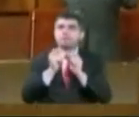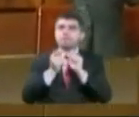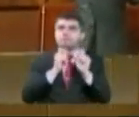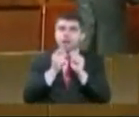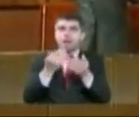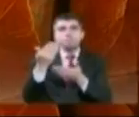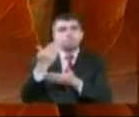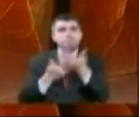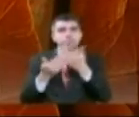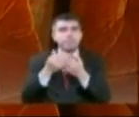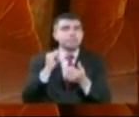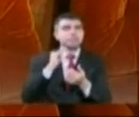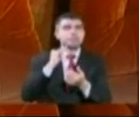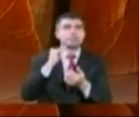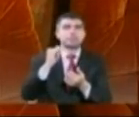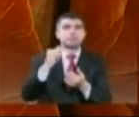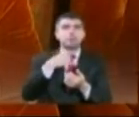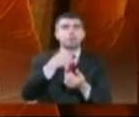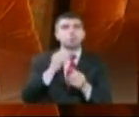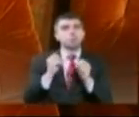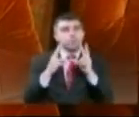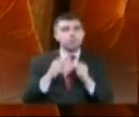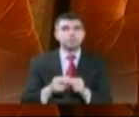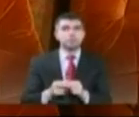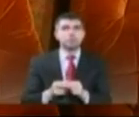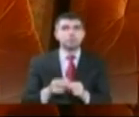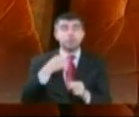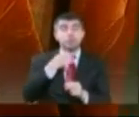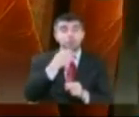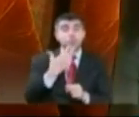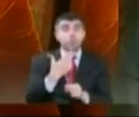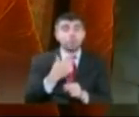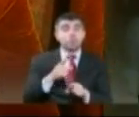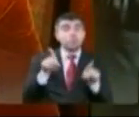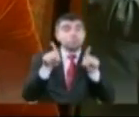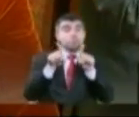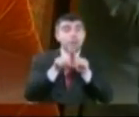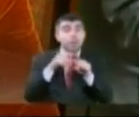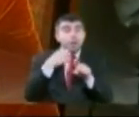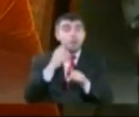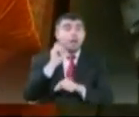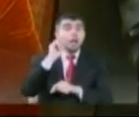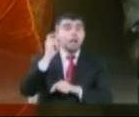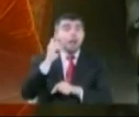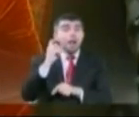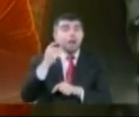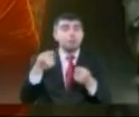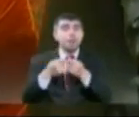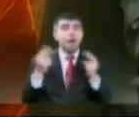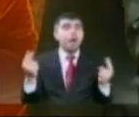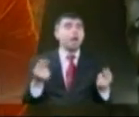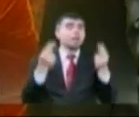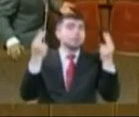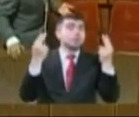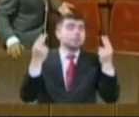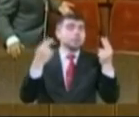إمكانيات التعامل الحبي، ولكن يقارنوا الناس ما بين الكرال اللي ديال واحد الشخص عادي وما بين الكرال ما بين